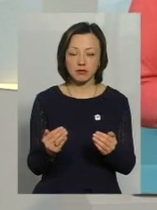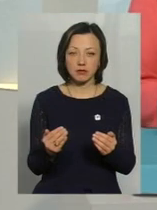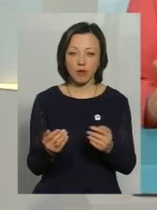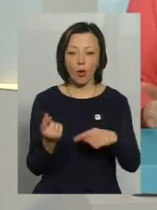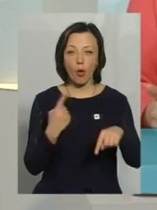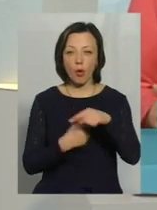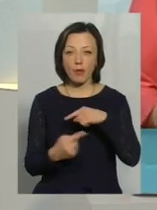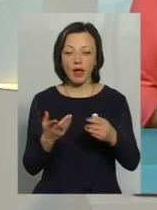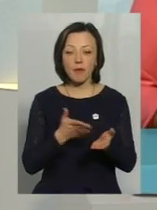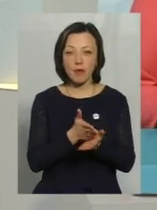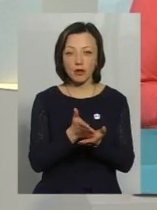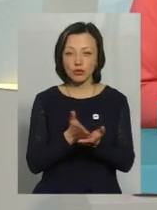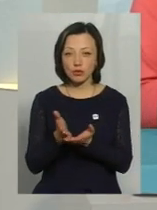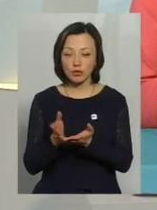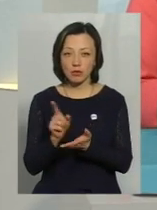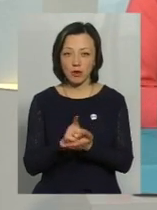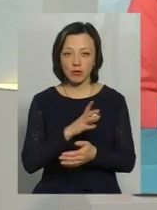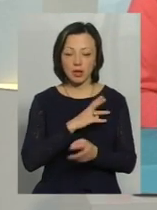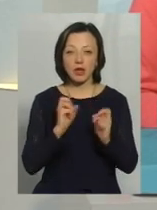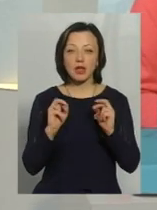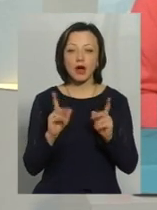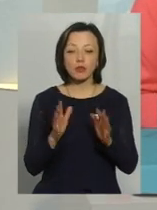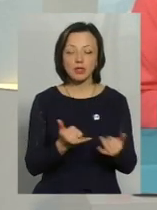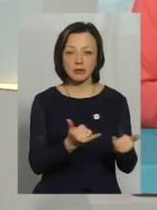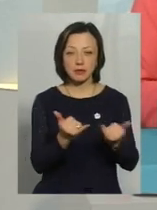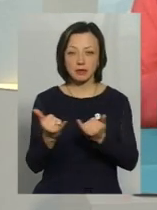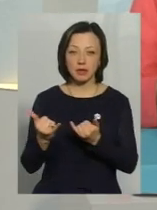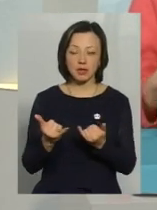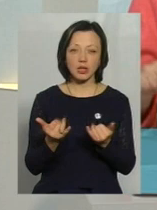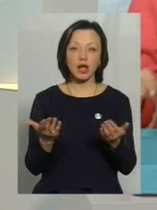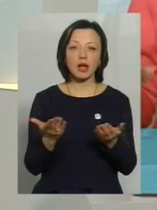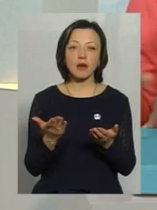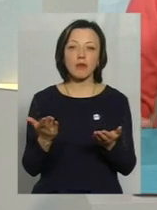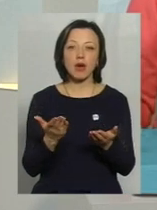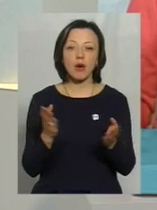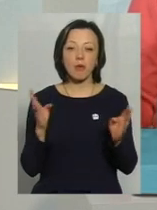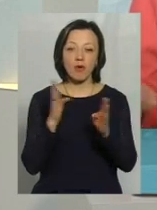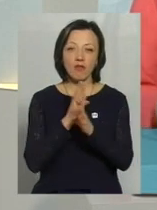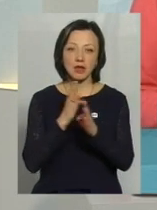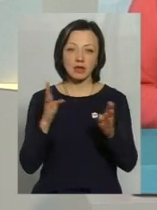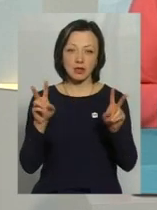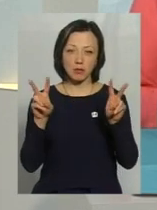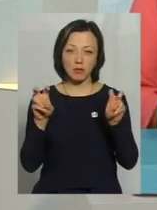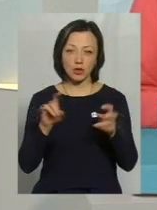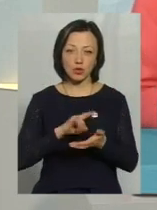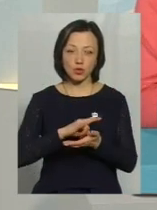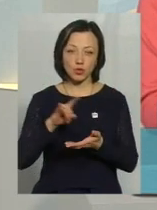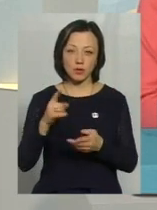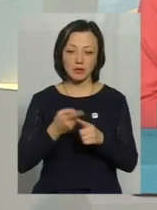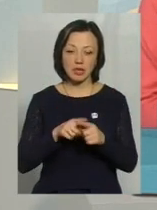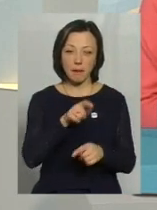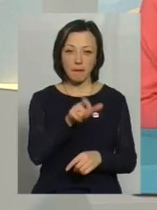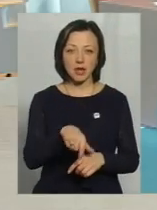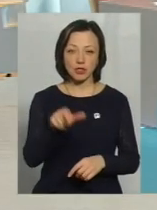обіг, які маршрути мають бути, як буде забезпечуватись і якими повітряними суднами саме цей